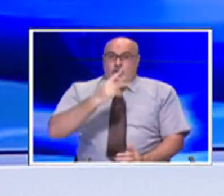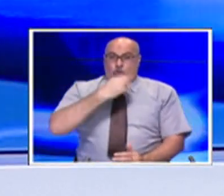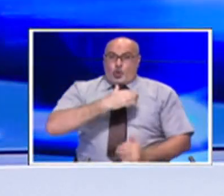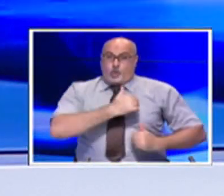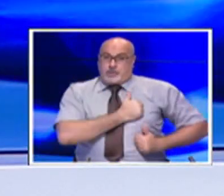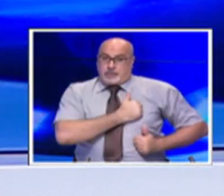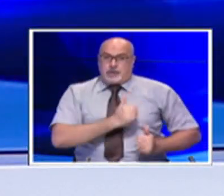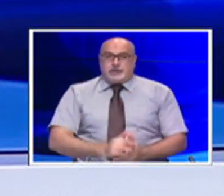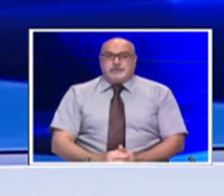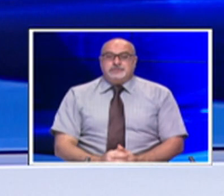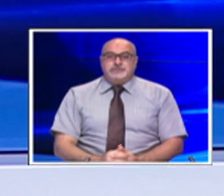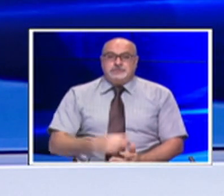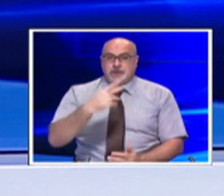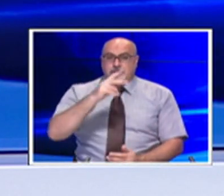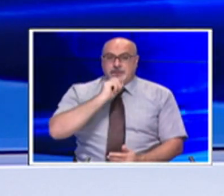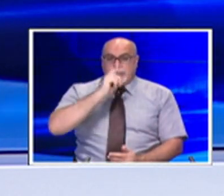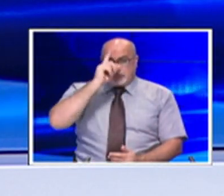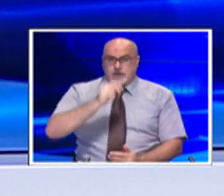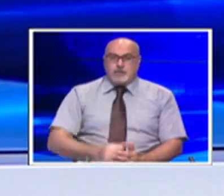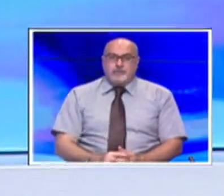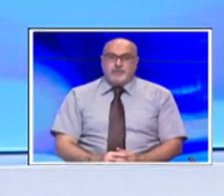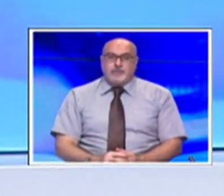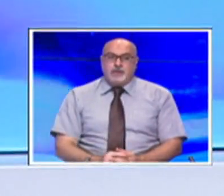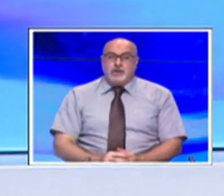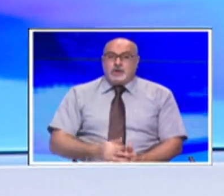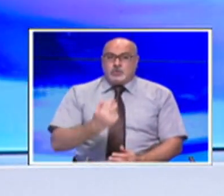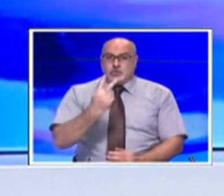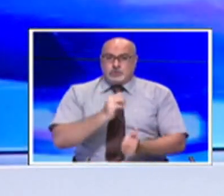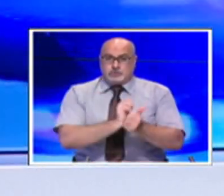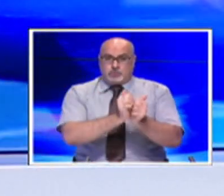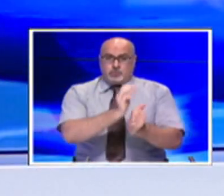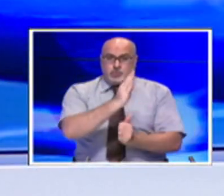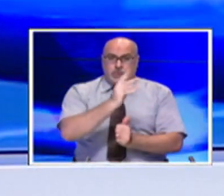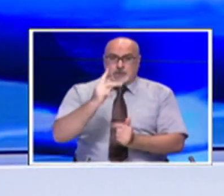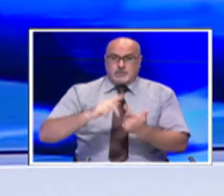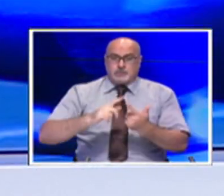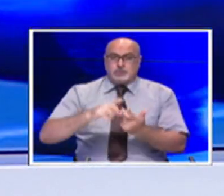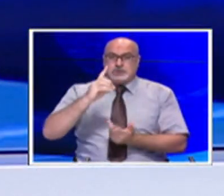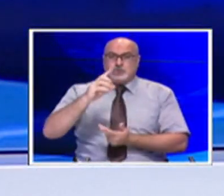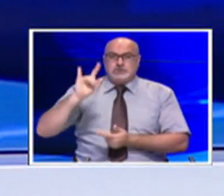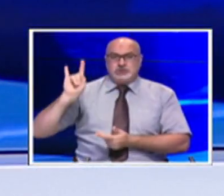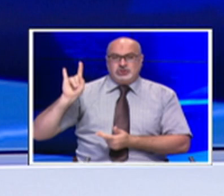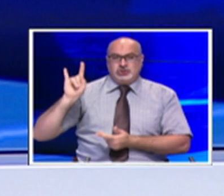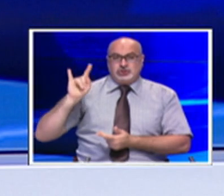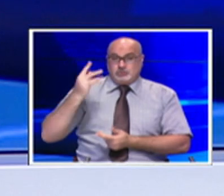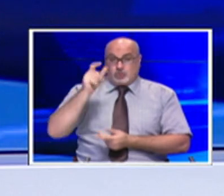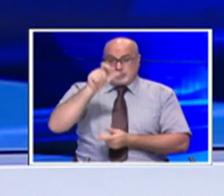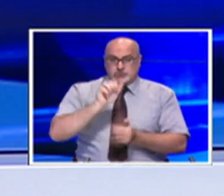قاضي التحقيق العسكري بالبليدة بوضع المتهمين بونويرا قرميط ودرويش هشام